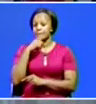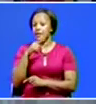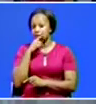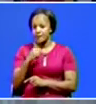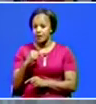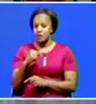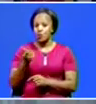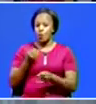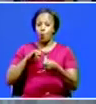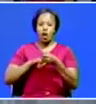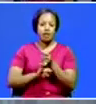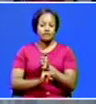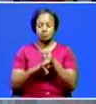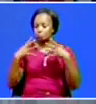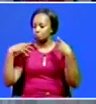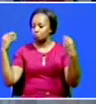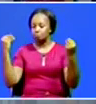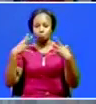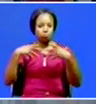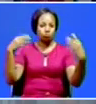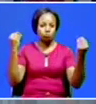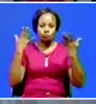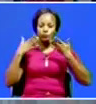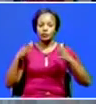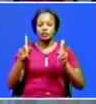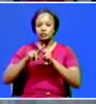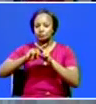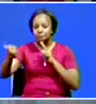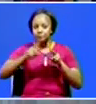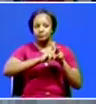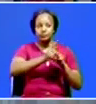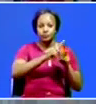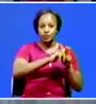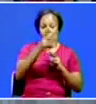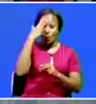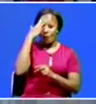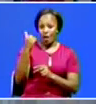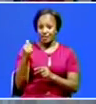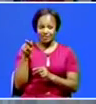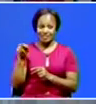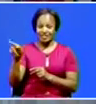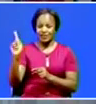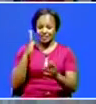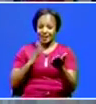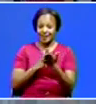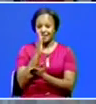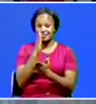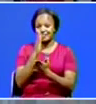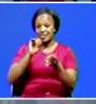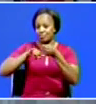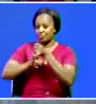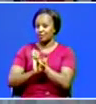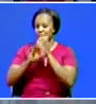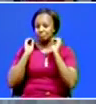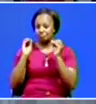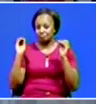zao, huku ndoa zikivunjika sababu kuu kutotosheleza haki za kindoa. Ni ugonjwa adimu ila